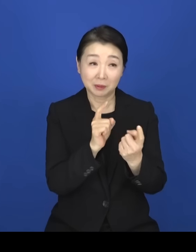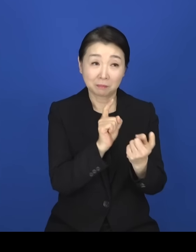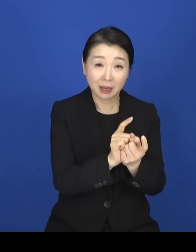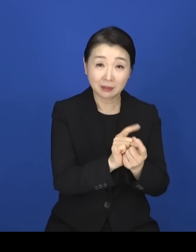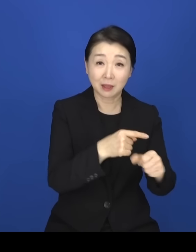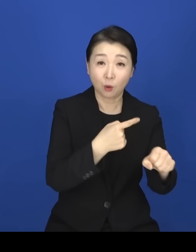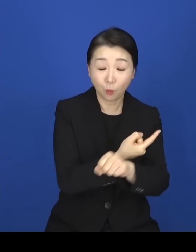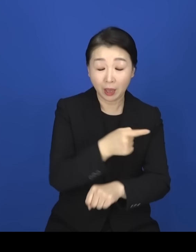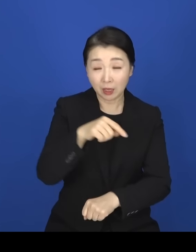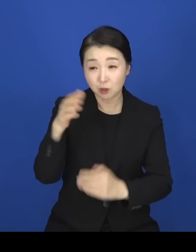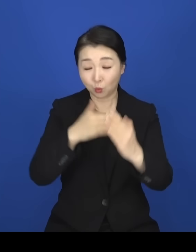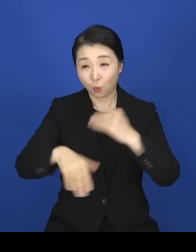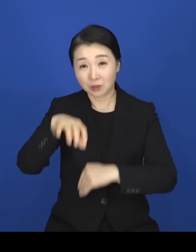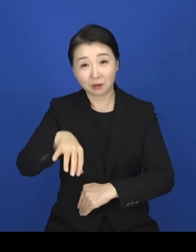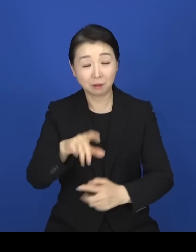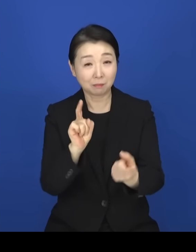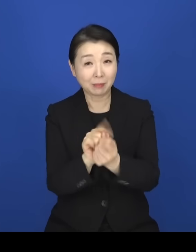처음 봐가지고.